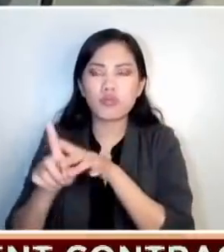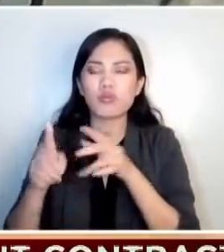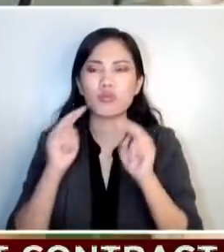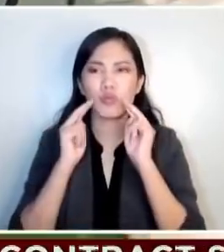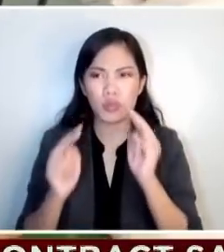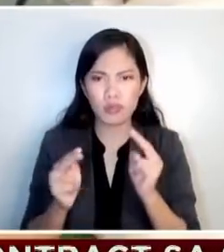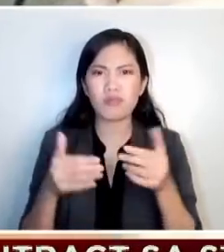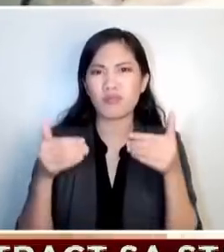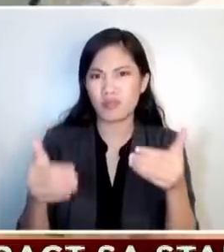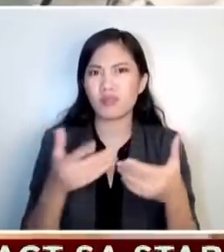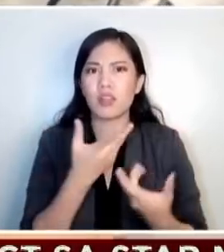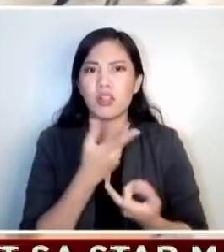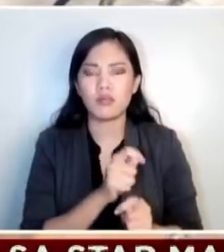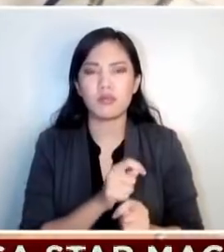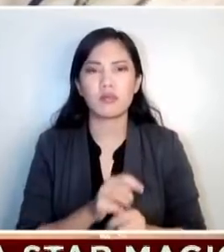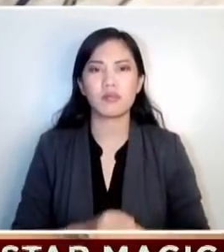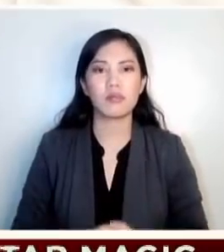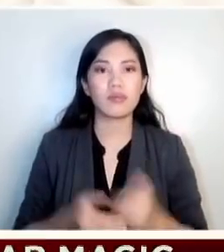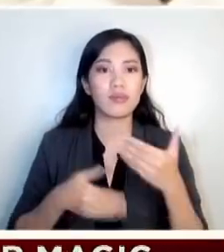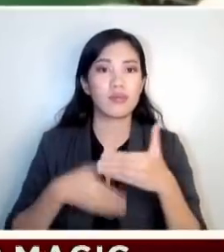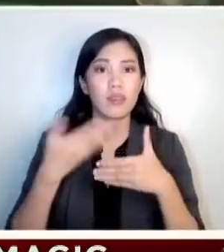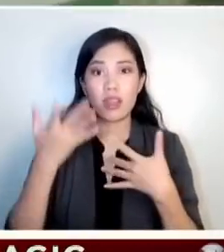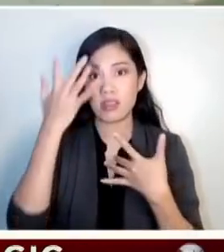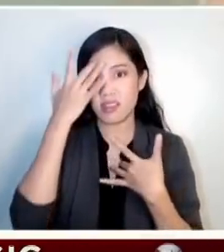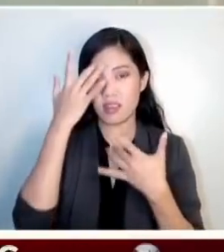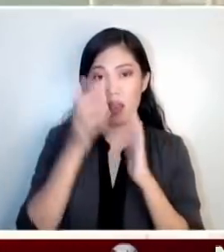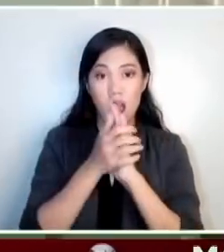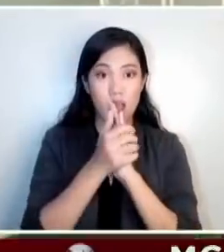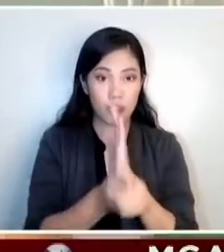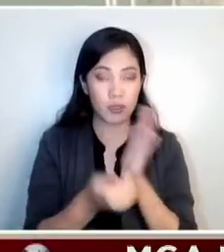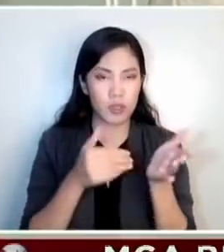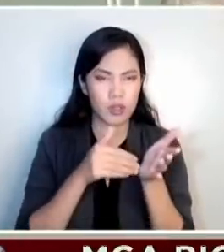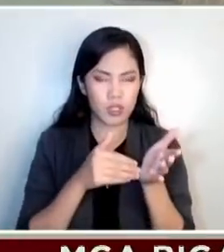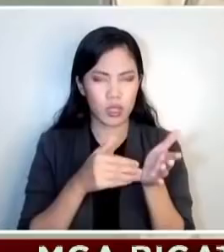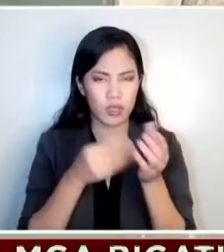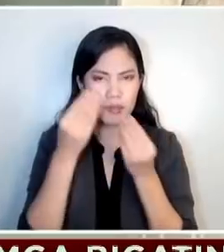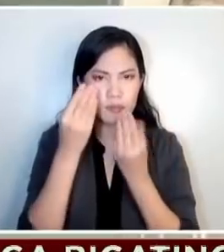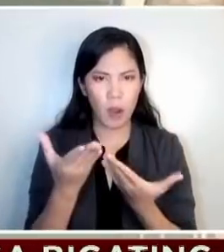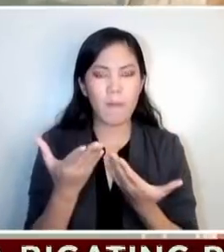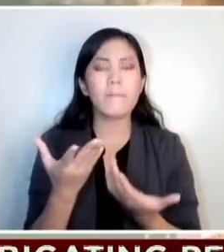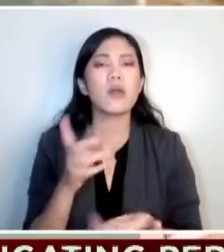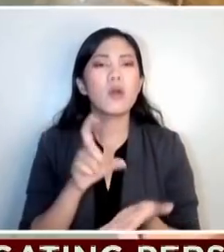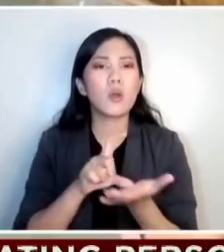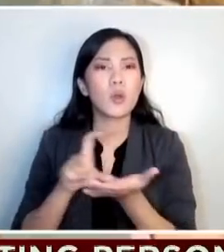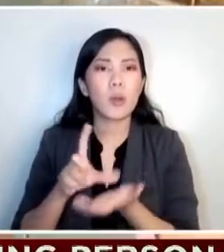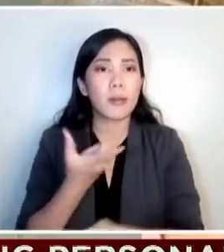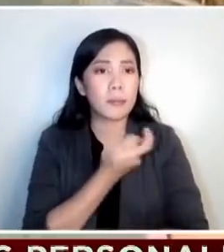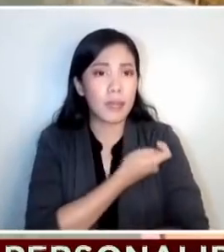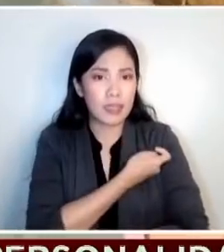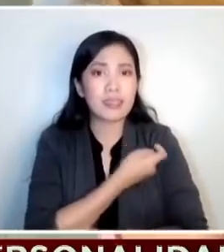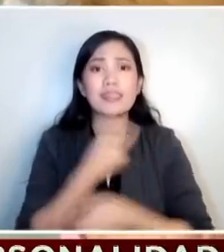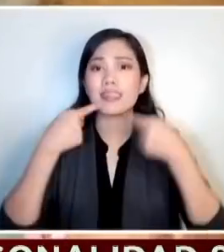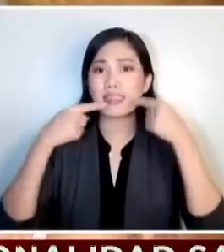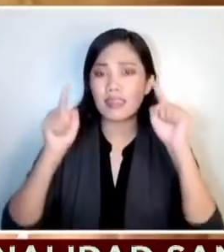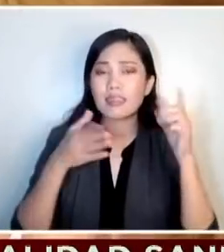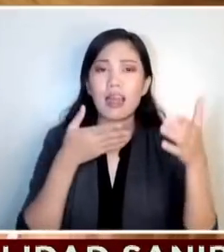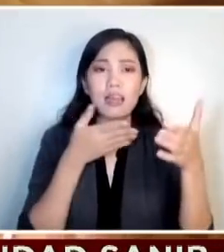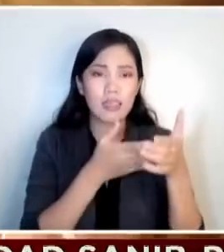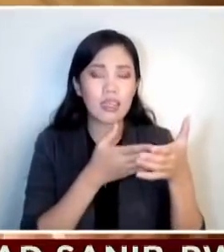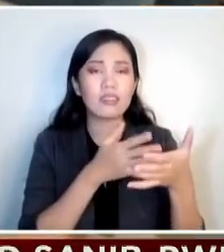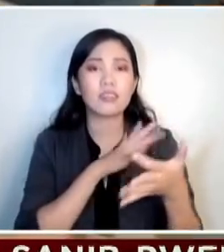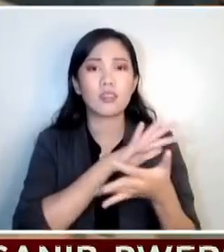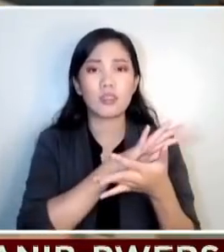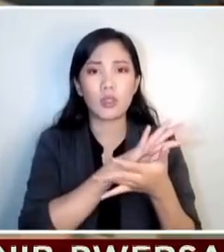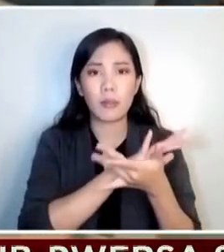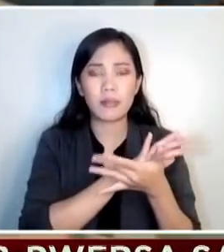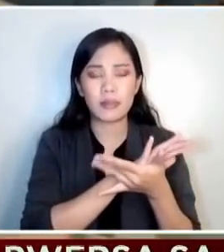ng epidemiologist na si Dr. Edsel Salvana, nananatiling epektibo ang COVID vaccines laban sa malalang sintomas ng COVID at mga